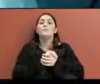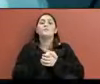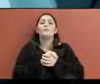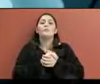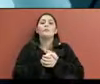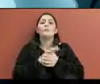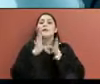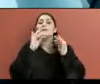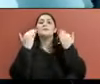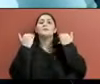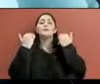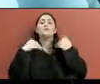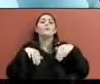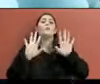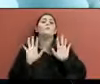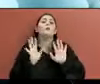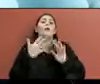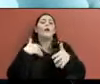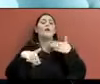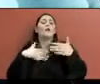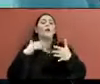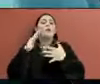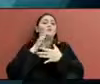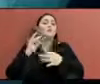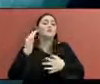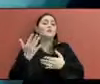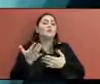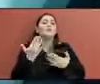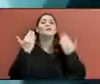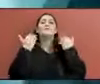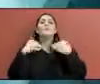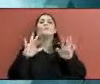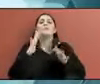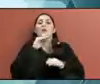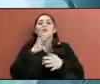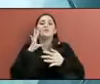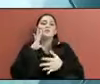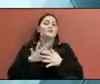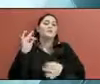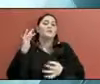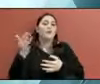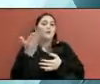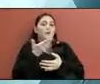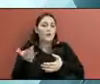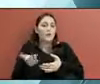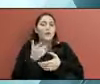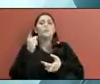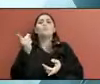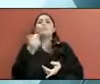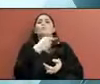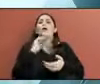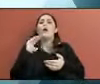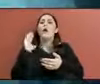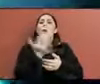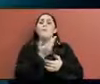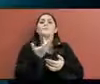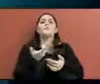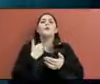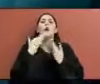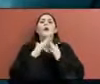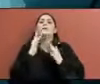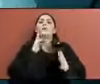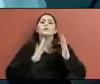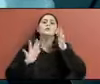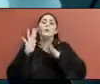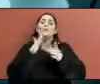Kimsesi olmayan engelli vatandaşımız veya bakacak kimsesi olmayan yaşlı vatandaşımız. Bunlara biz ev temizliği